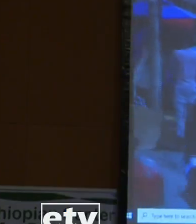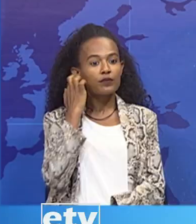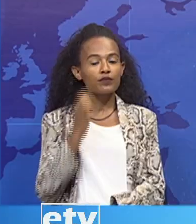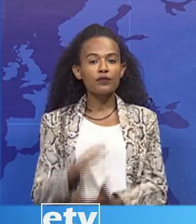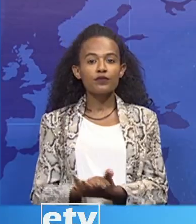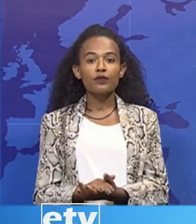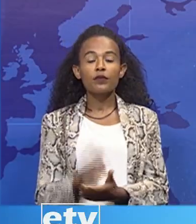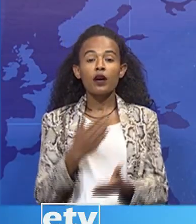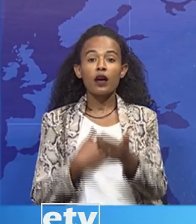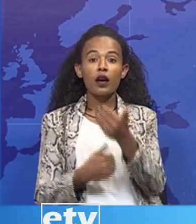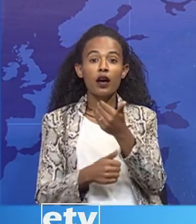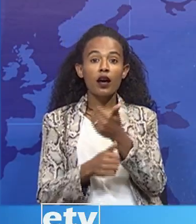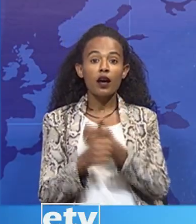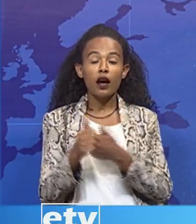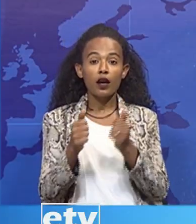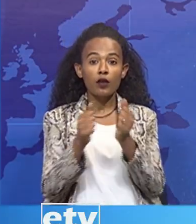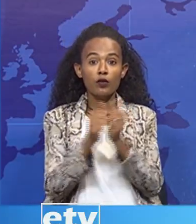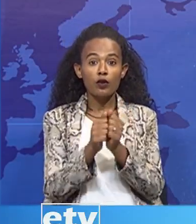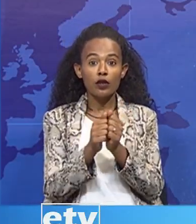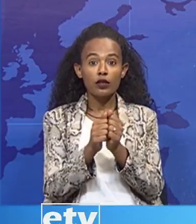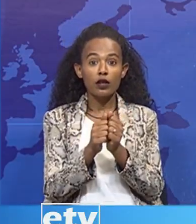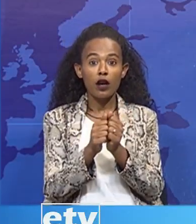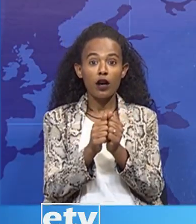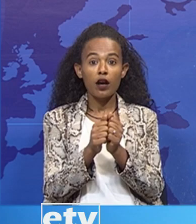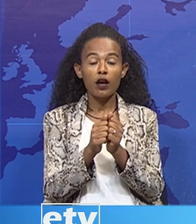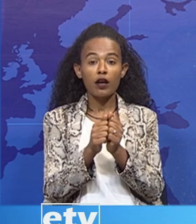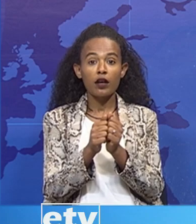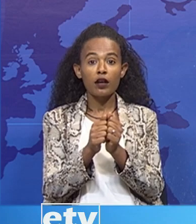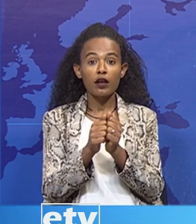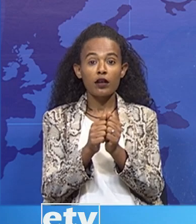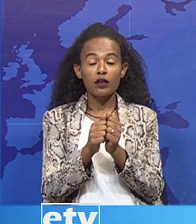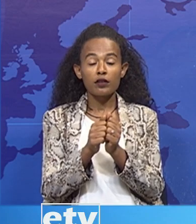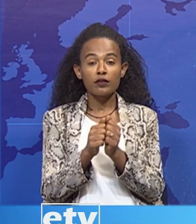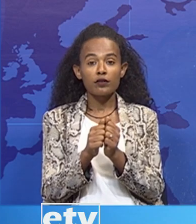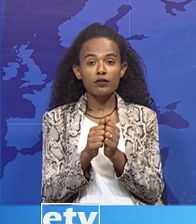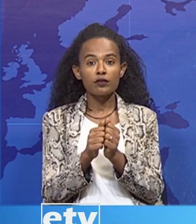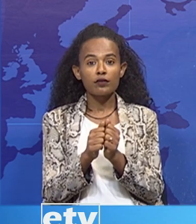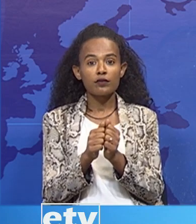ለአካል ጉዳት ይዳረግ ይሁሉ ቤተሰብ የሚሰፈር ሰው እርግማን ይጉዳል።